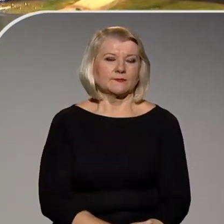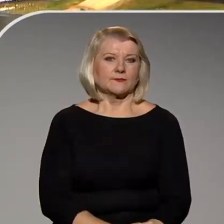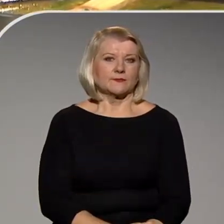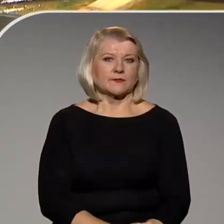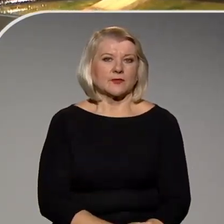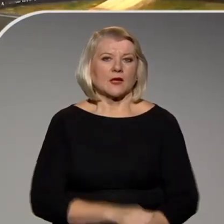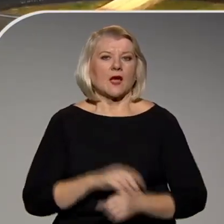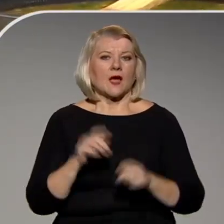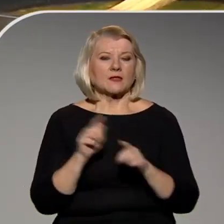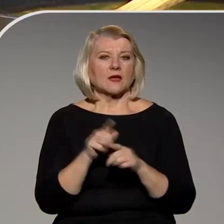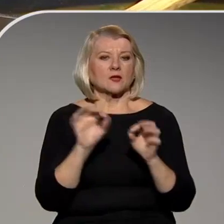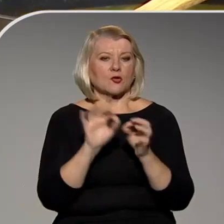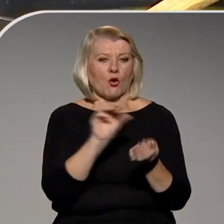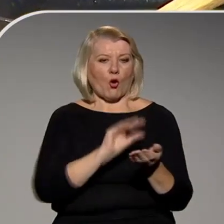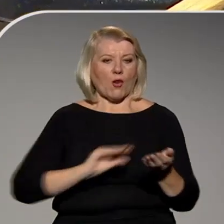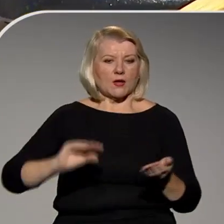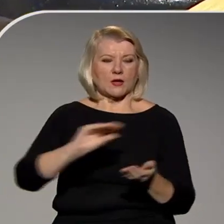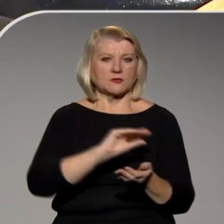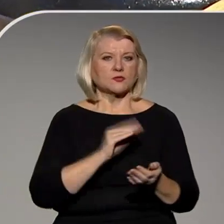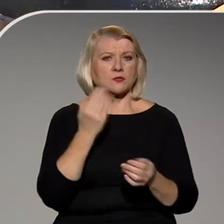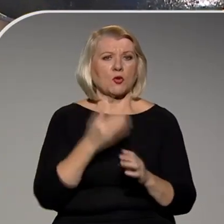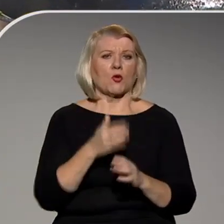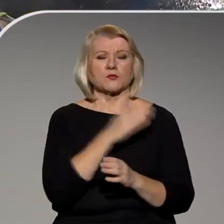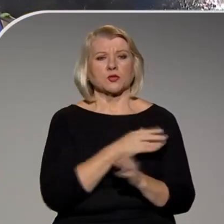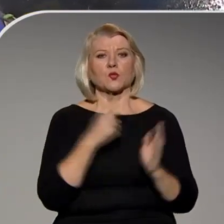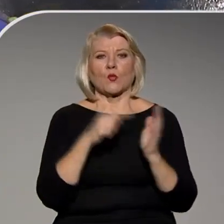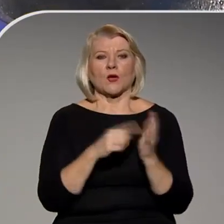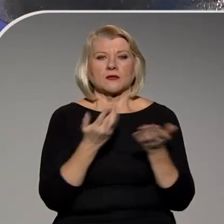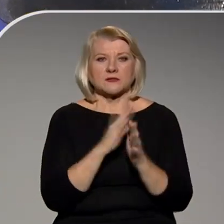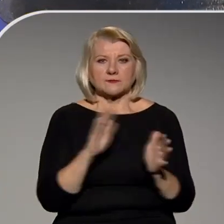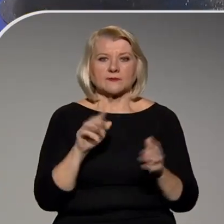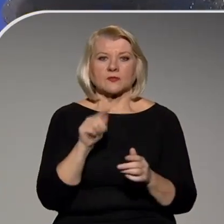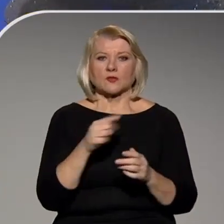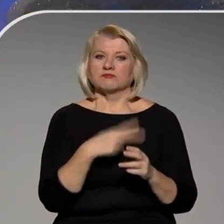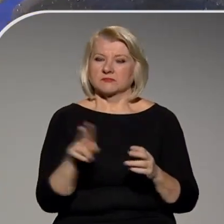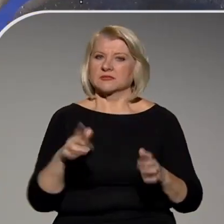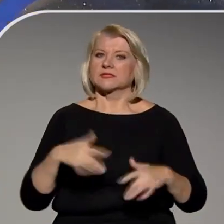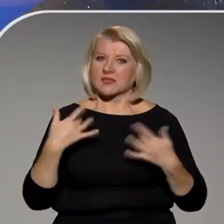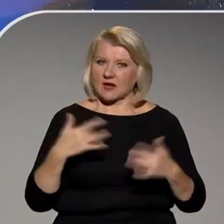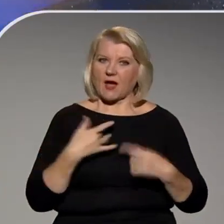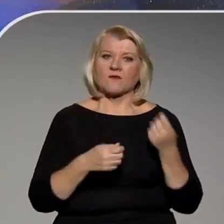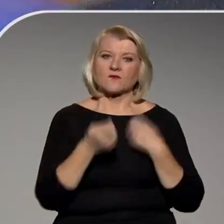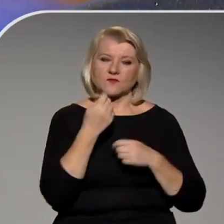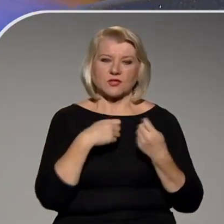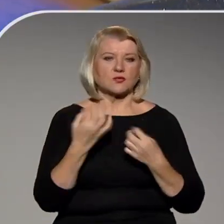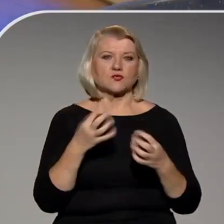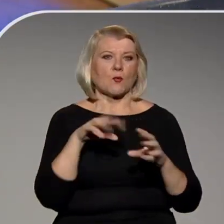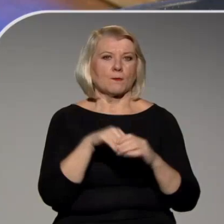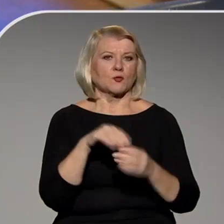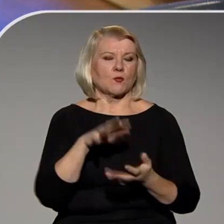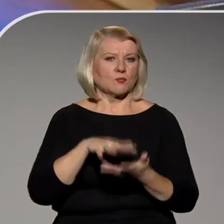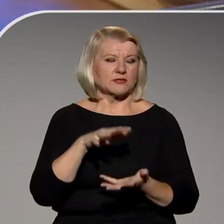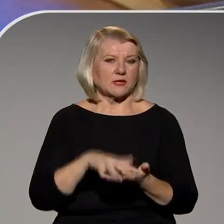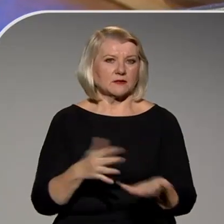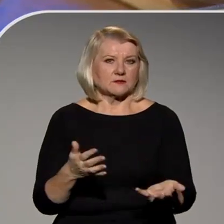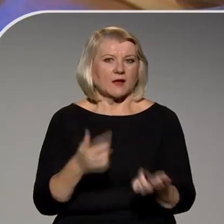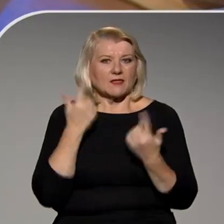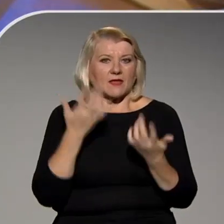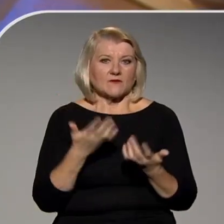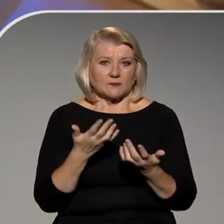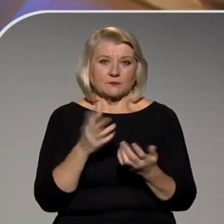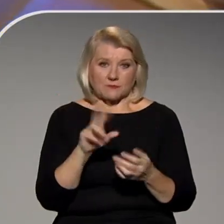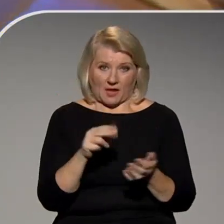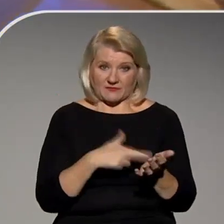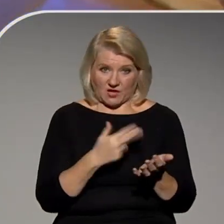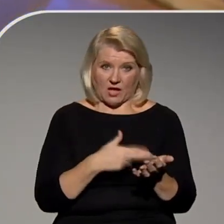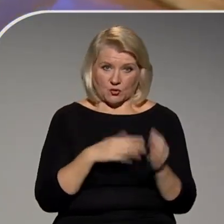prozraďte cheesecake. My jsme ho zatím jenom ukázali. Řekli jsme, že splňuje všechny požadavky zdravého stravování. Ale nevíme vůbec, je v něm stále